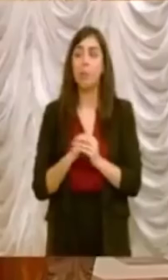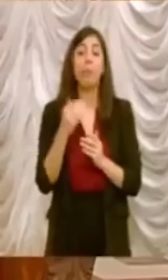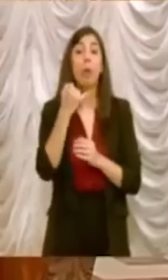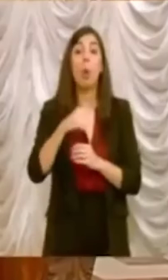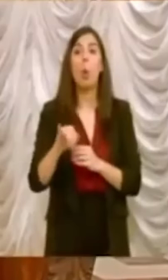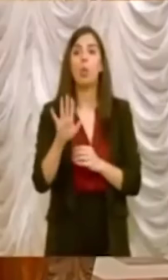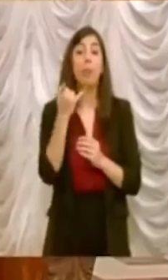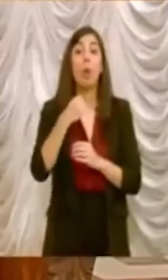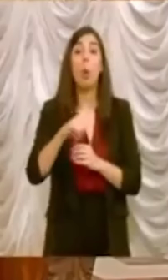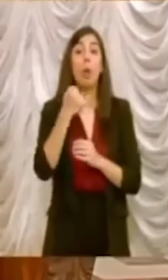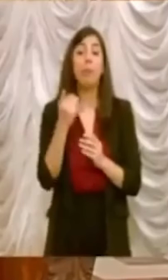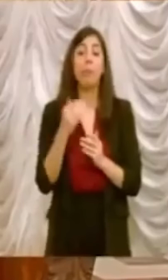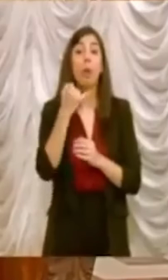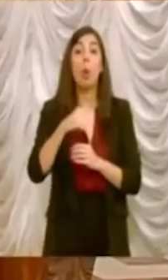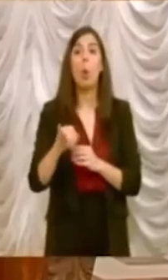ultimo punto,